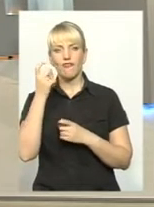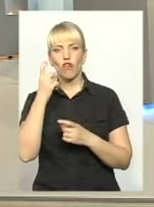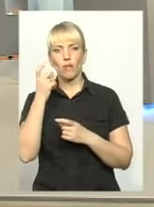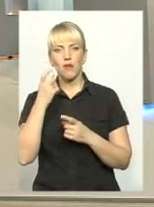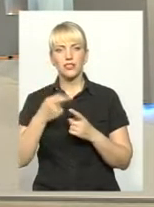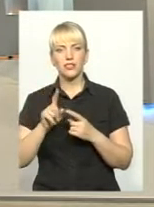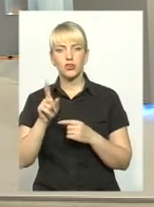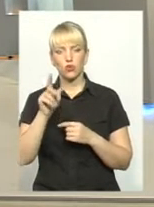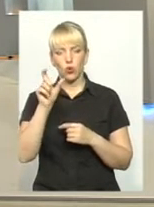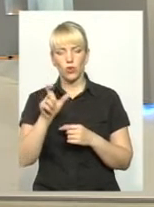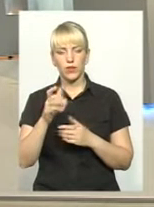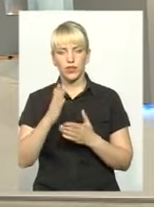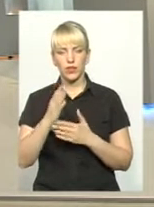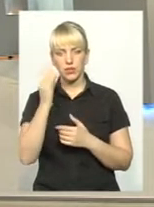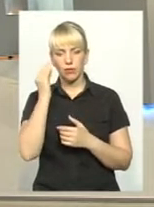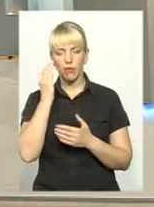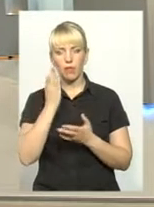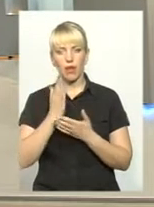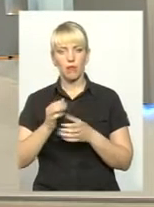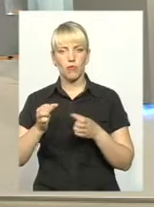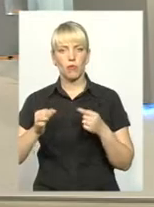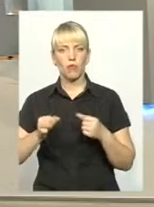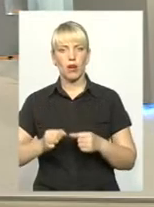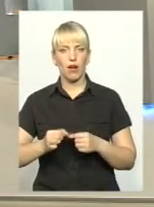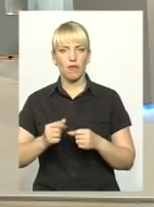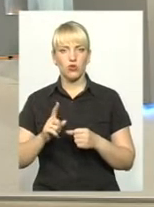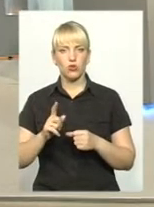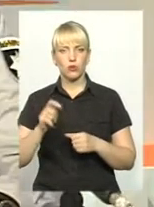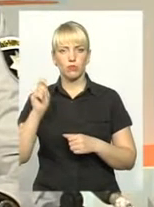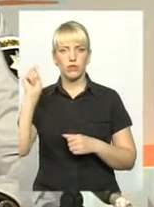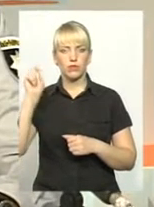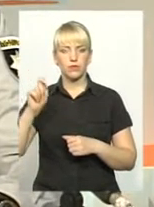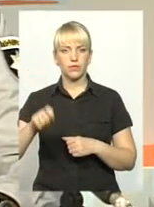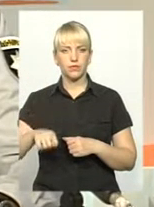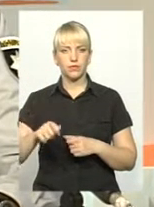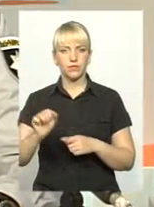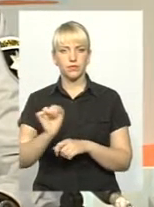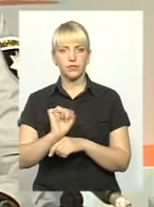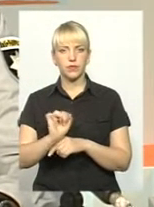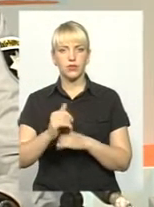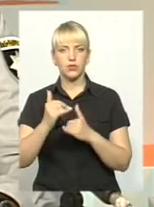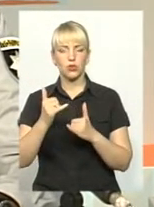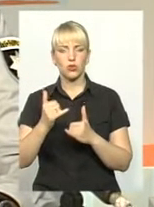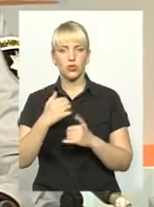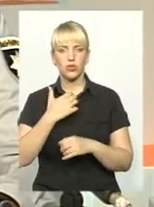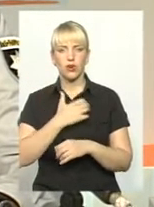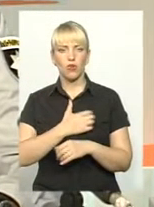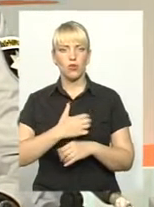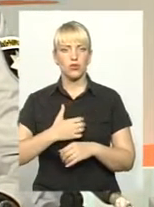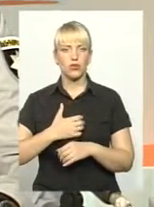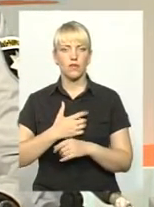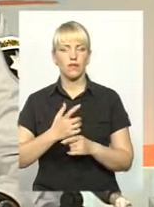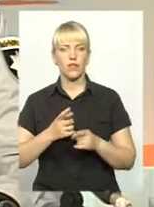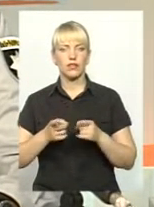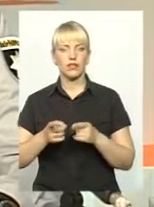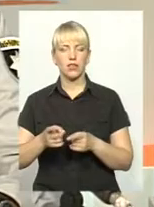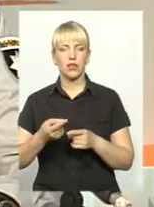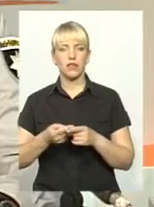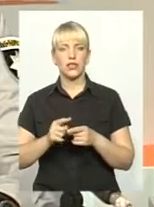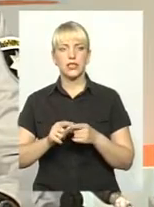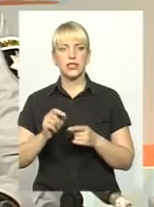мають право зупинити транспортний засіб. Таким чином, ми бачимо, що сьогодні основна загроза –